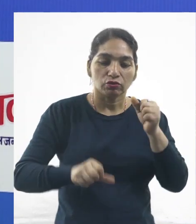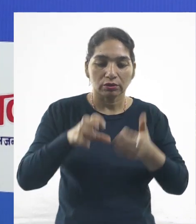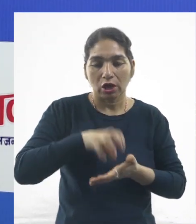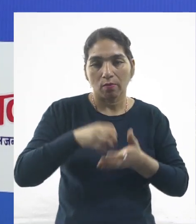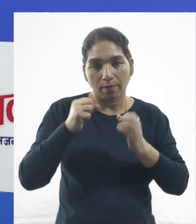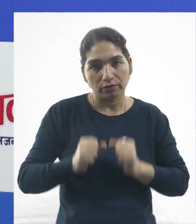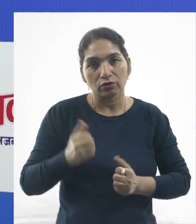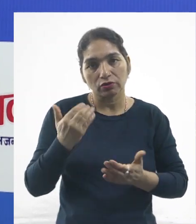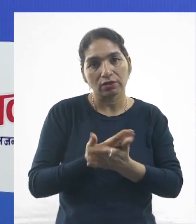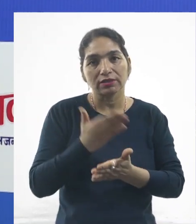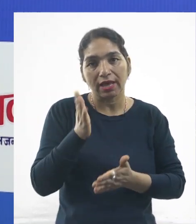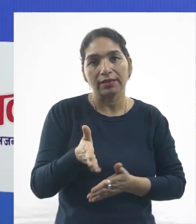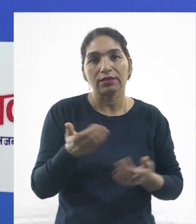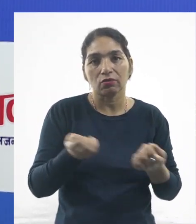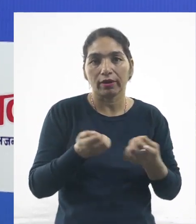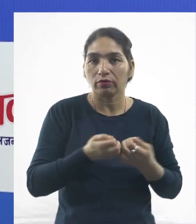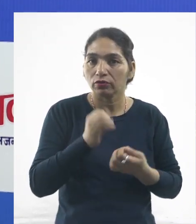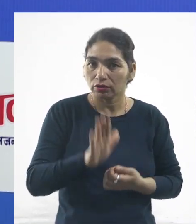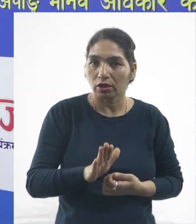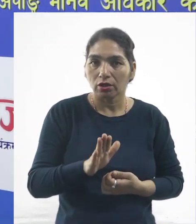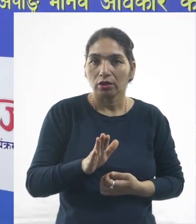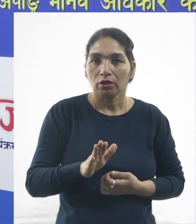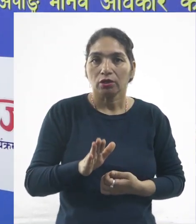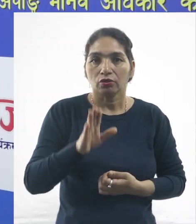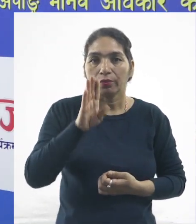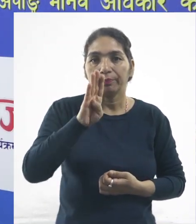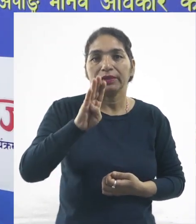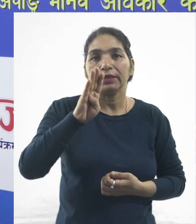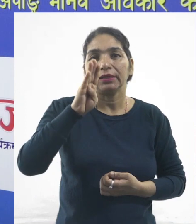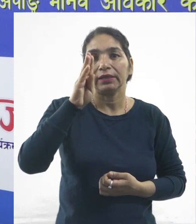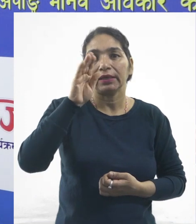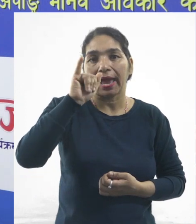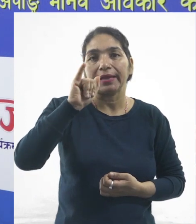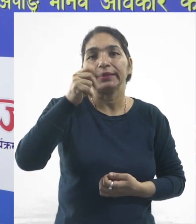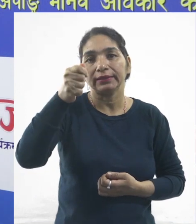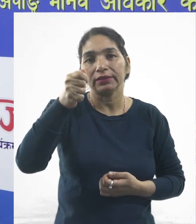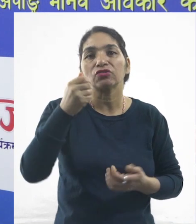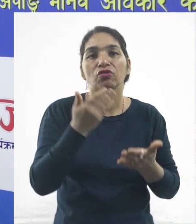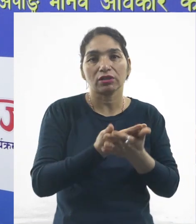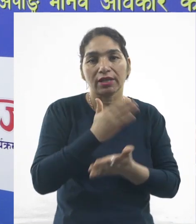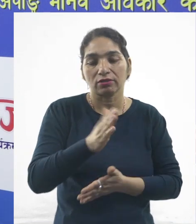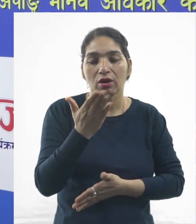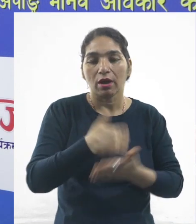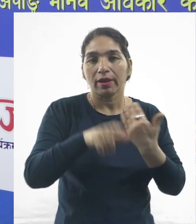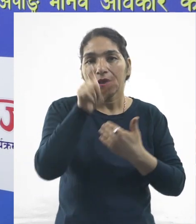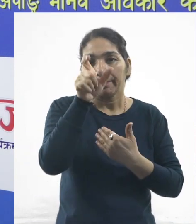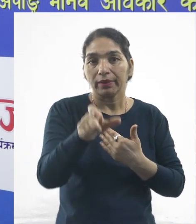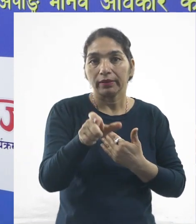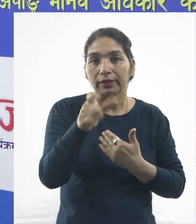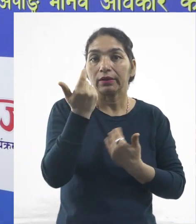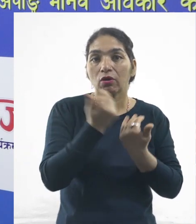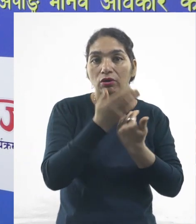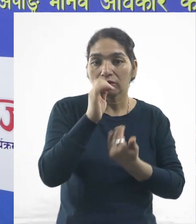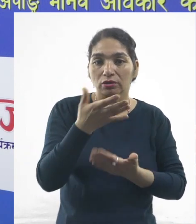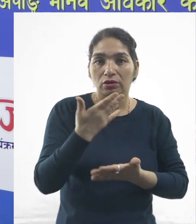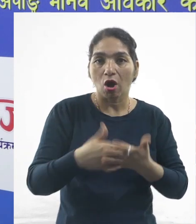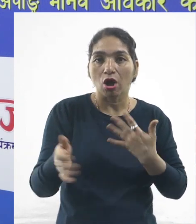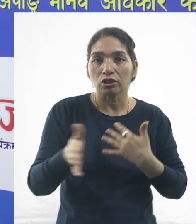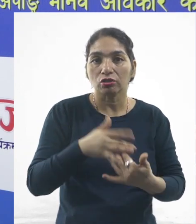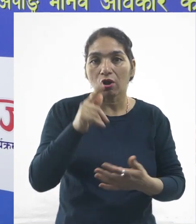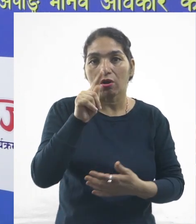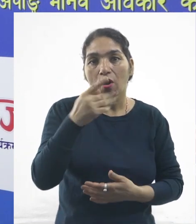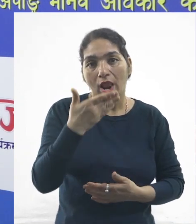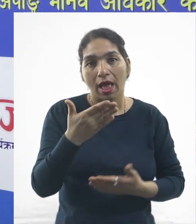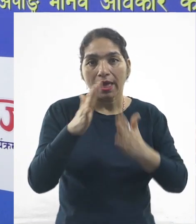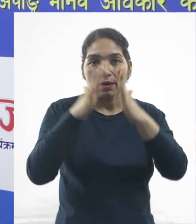यो संस्थाले नै गर्दै हुनुहुन्छ होइन धन्यवाद अनि जुन बिआई भन्ने संस्था छ अपाङ्गता भएको व्यक्तिहरूले के के गर्न सक्छ त हैन उहाँहरूले चाहिँ हस्तकलाको चाहिँ उहाँहरूले